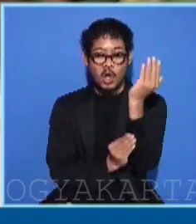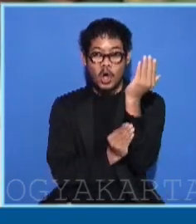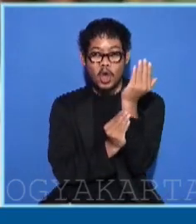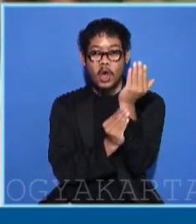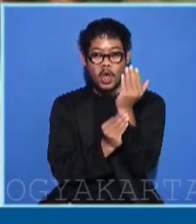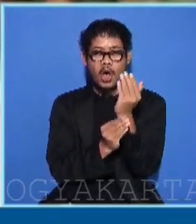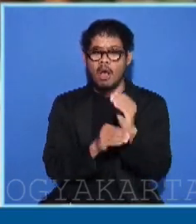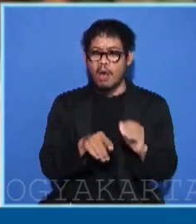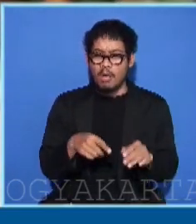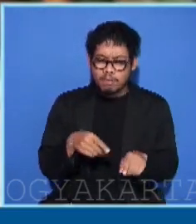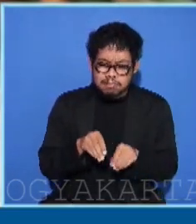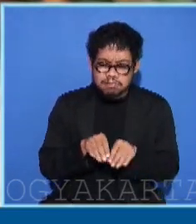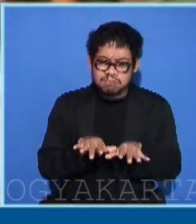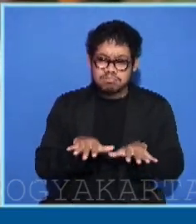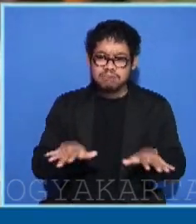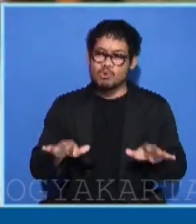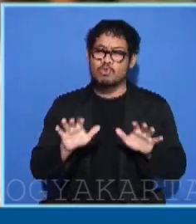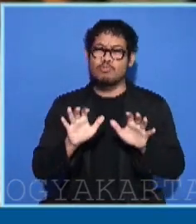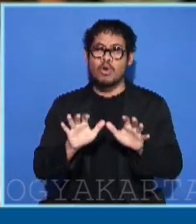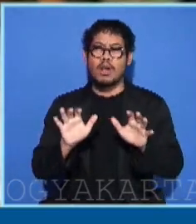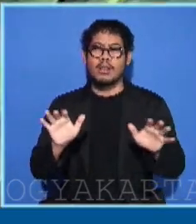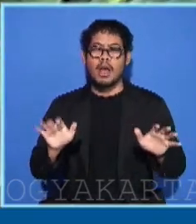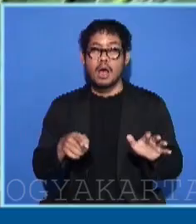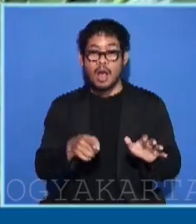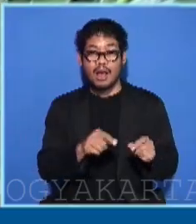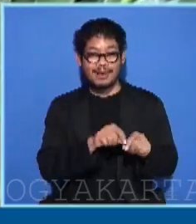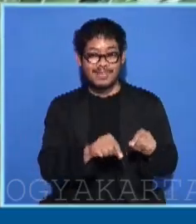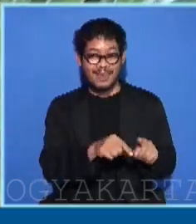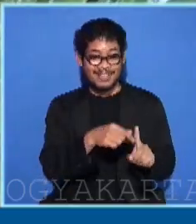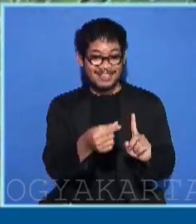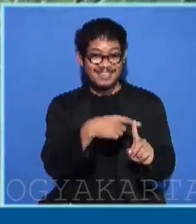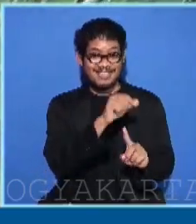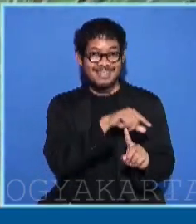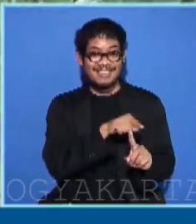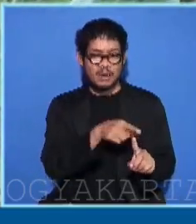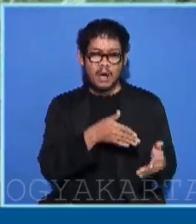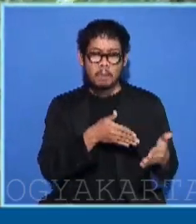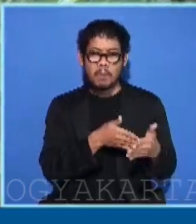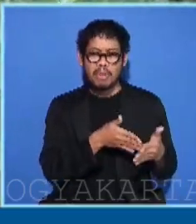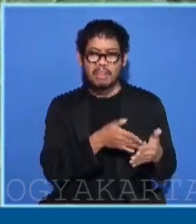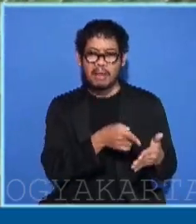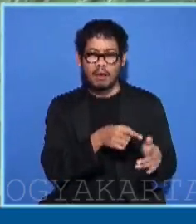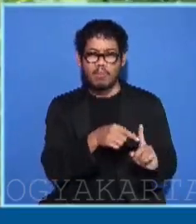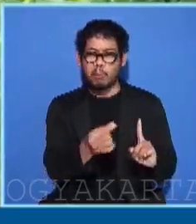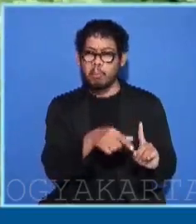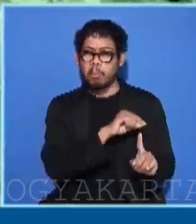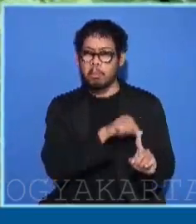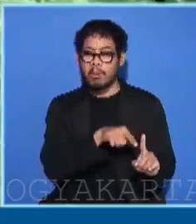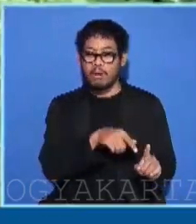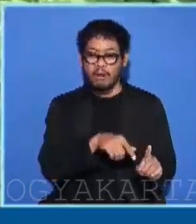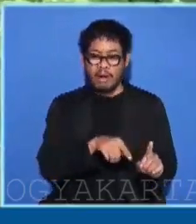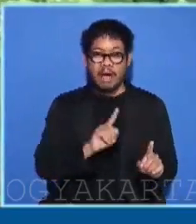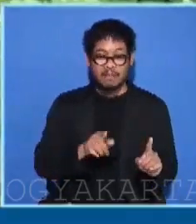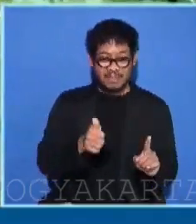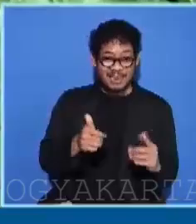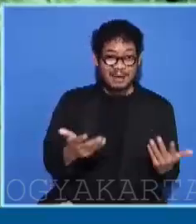wekdal samenika tasih Dados pepalang ing salbeting nindakaken usaha nanem pantun taneman pantun ingkang dipun rebosa Om Keong Mas menika